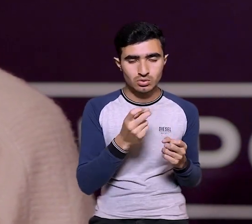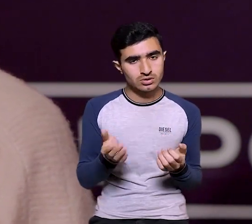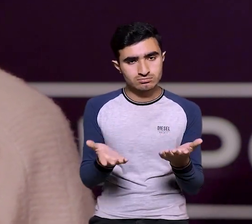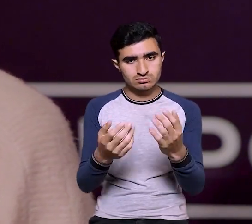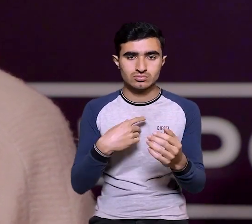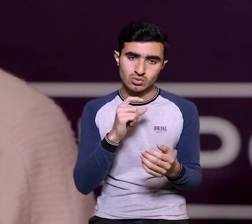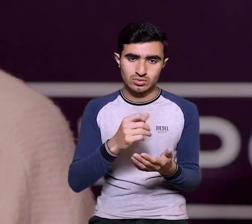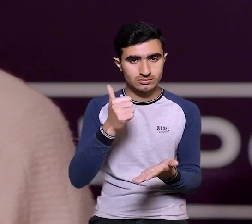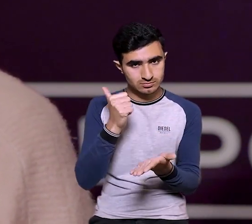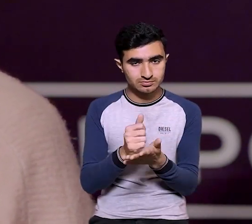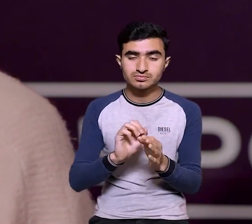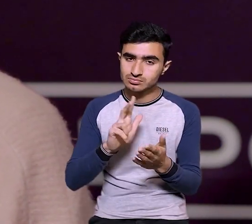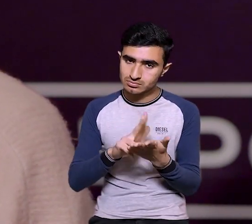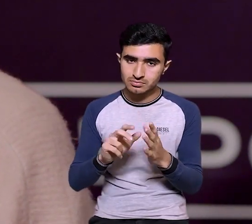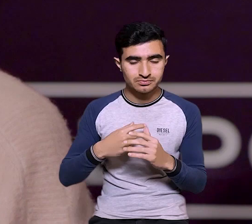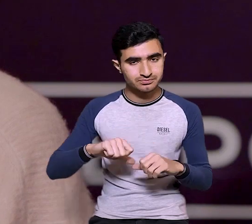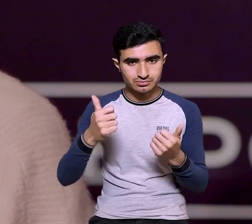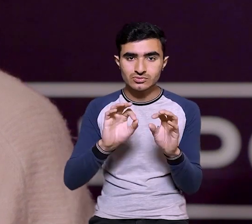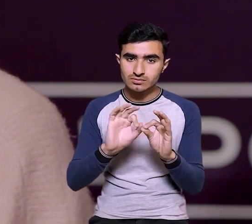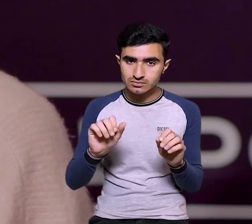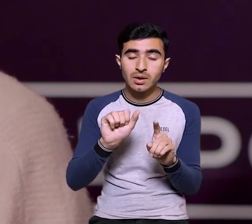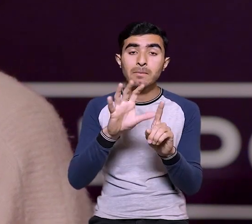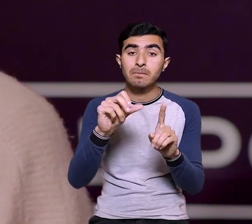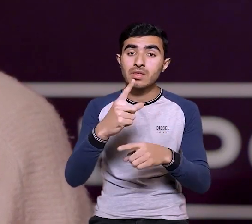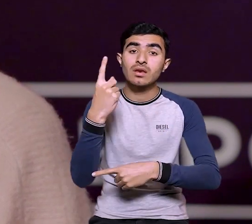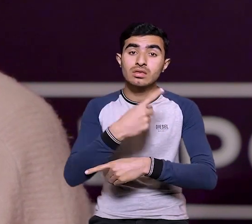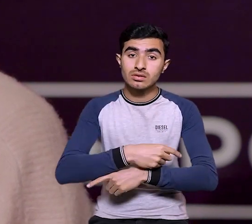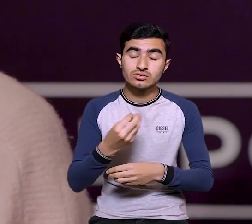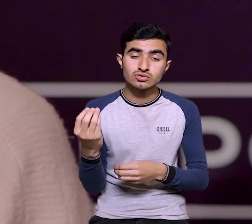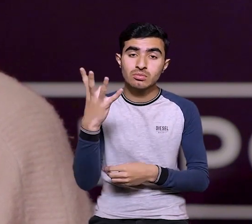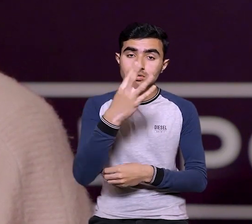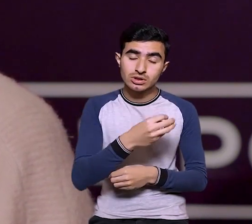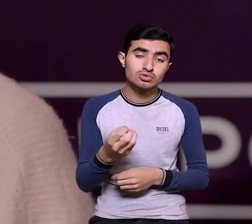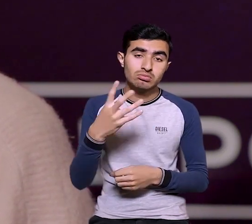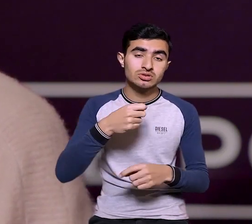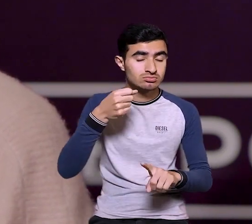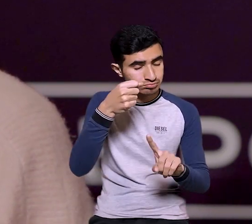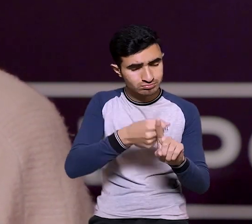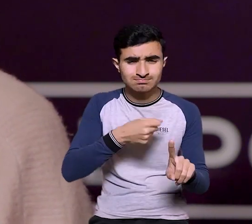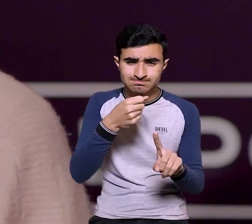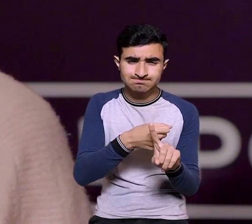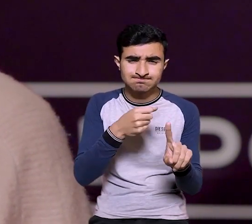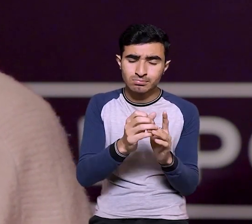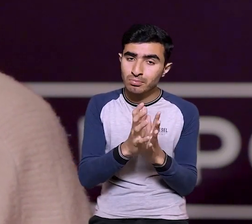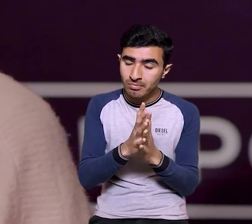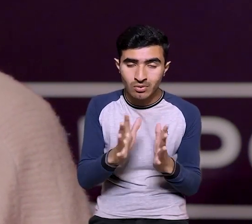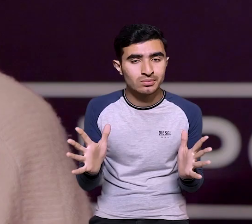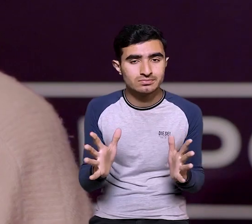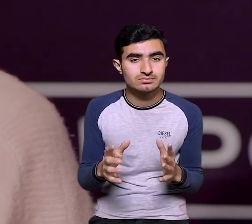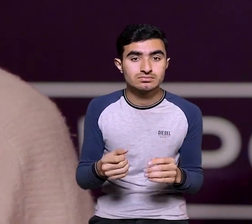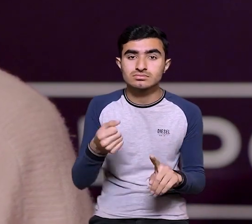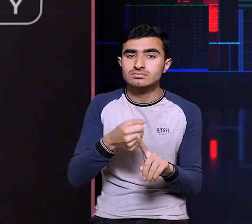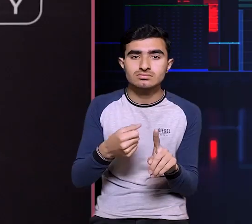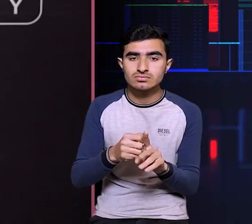वॉज लाइक अ बिग एफर्ट. दिन रात मेरा ऑफिस पूरा एक बन गया